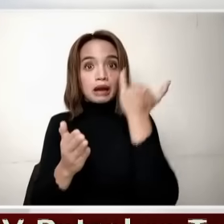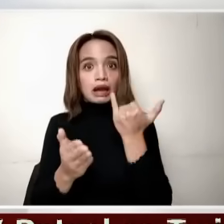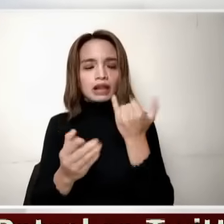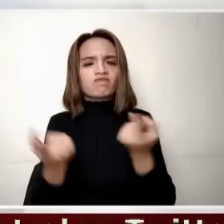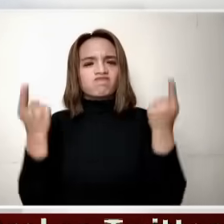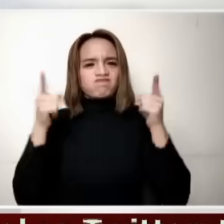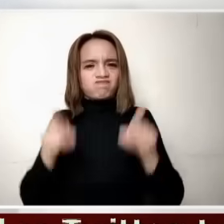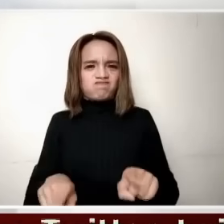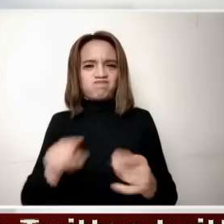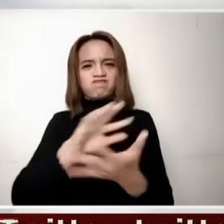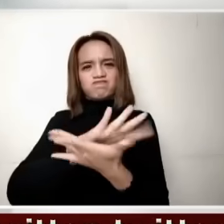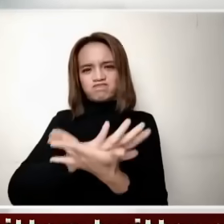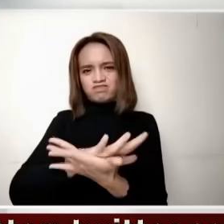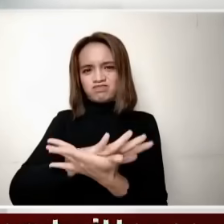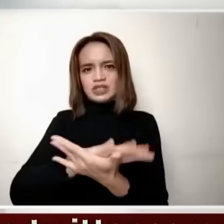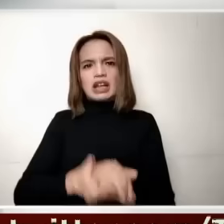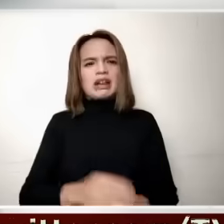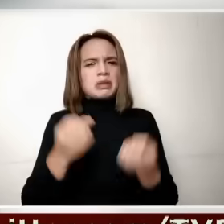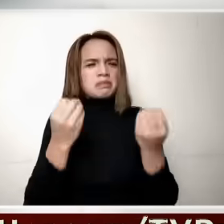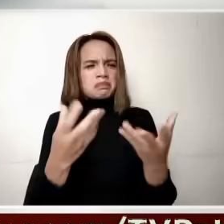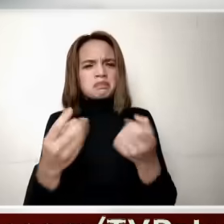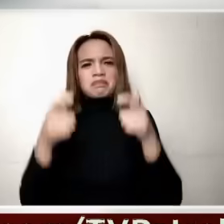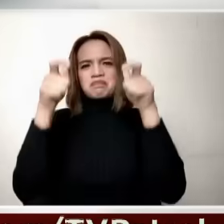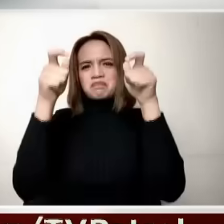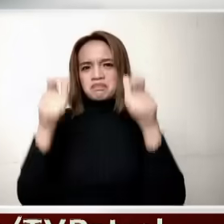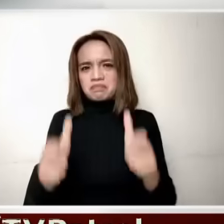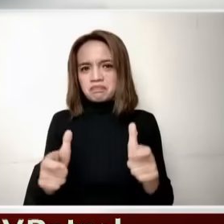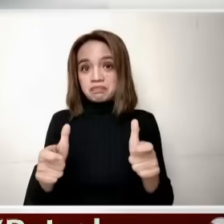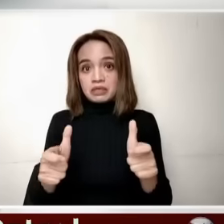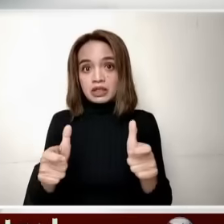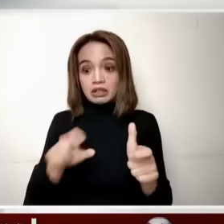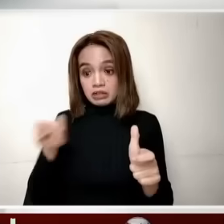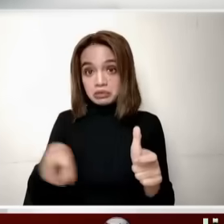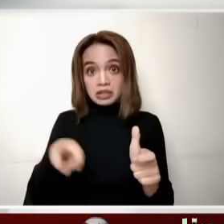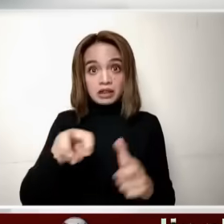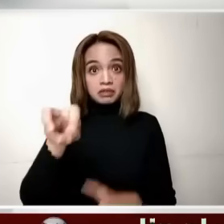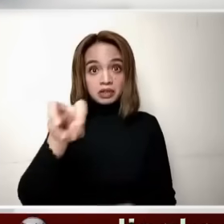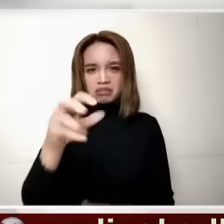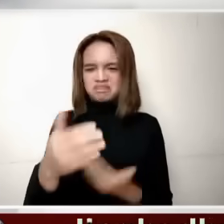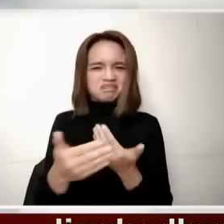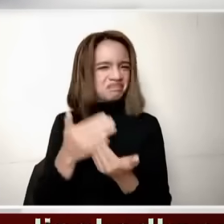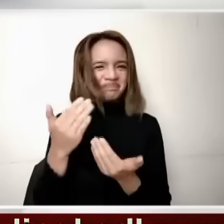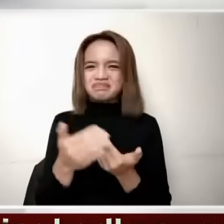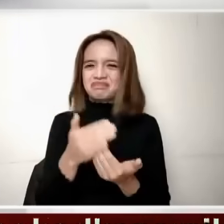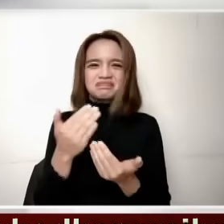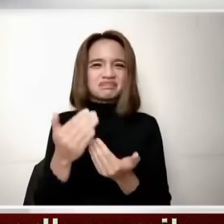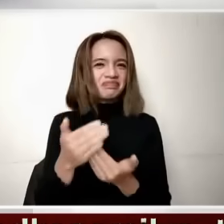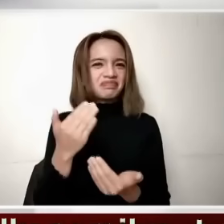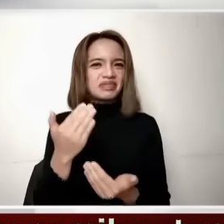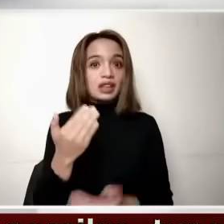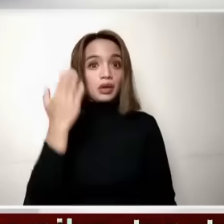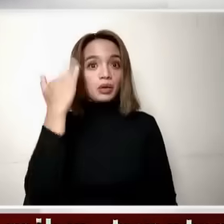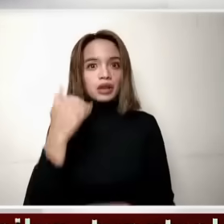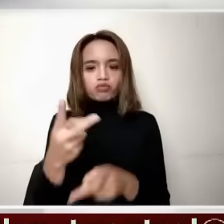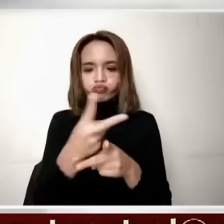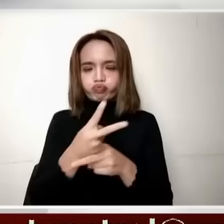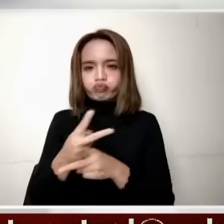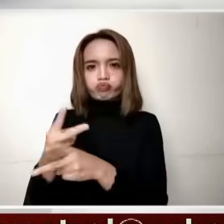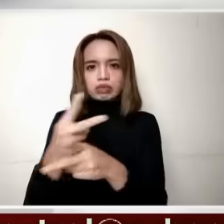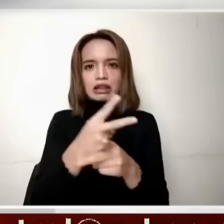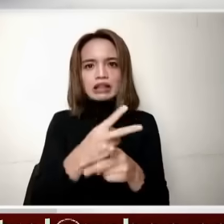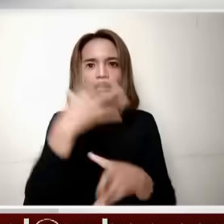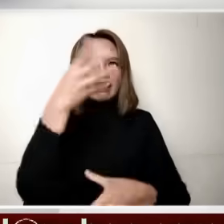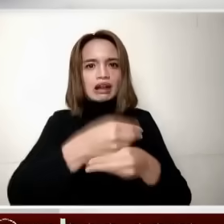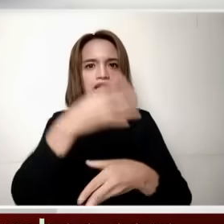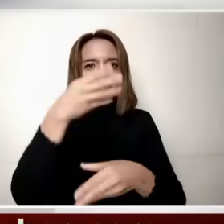lockdown sa bansa. Hindi rin naging madali ang biyahe sa pandemic. Bukod sa pag-iingat, dagdag gasto sa mga requirement tulad